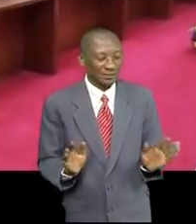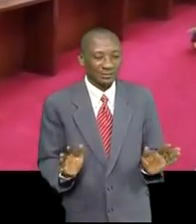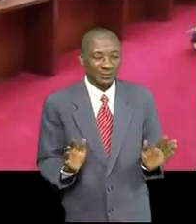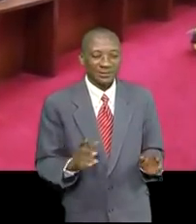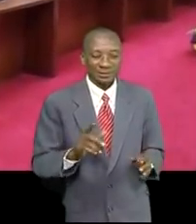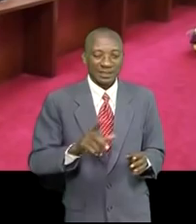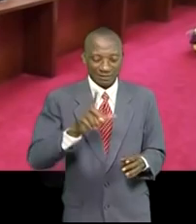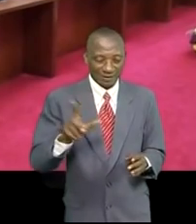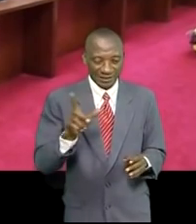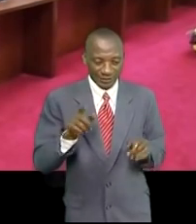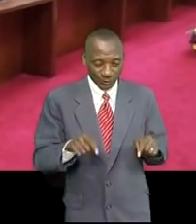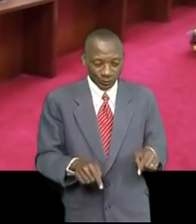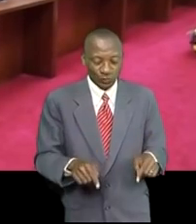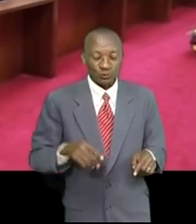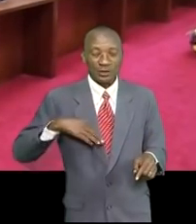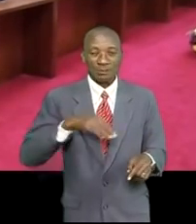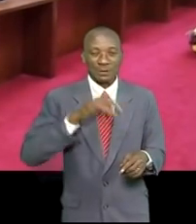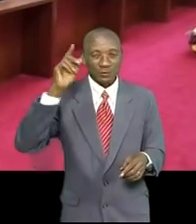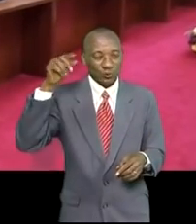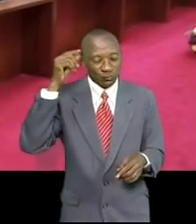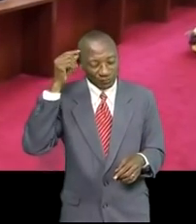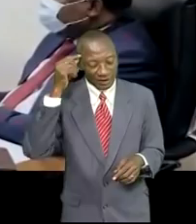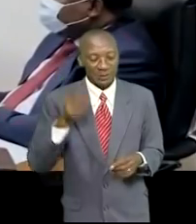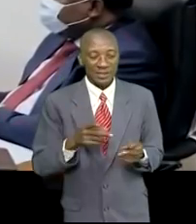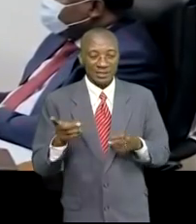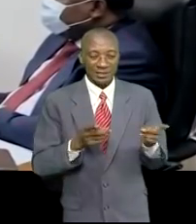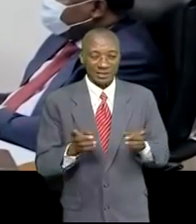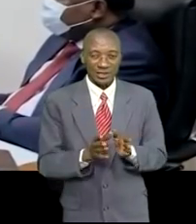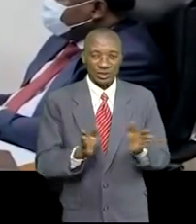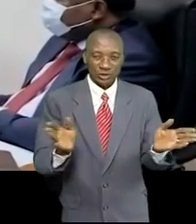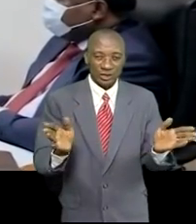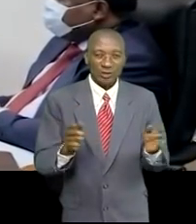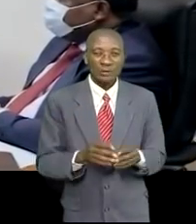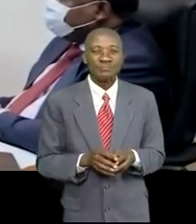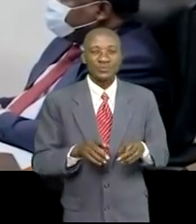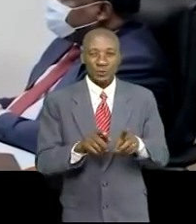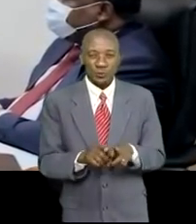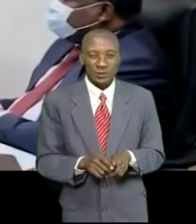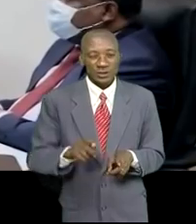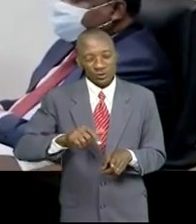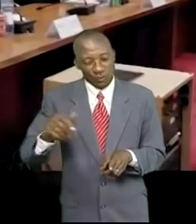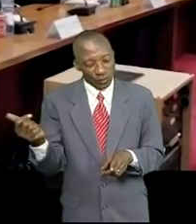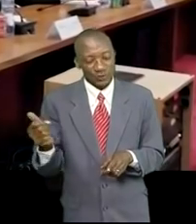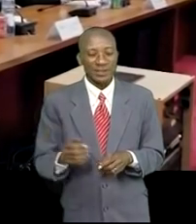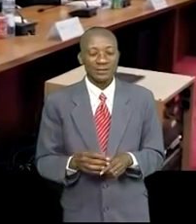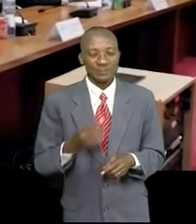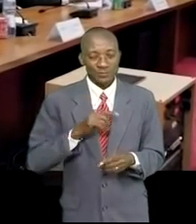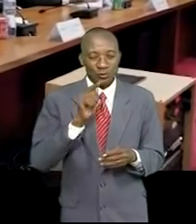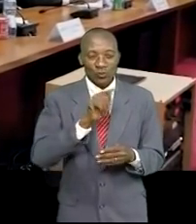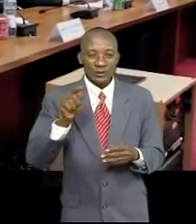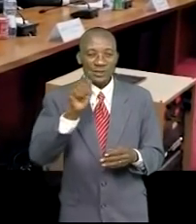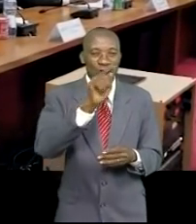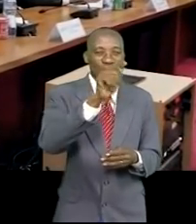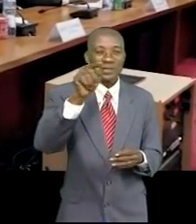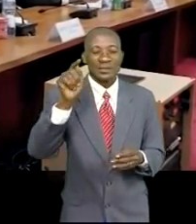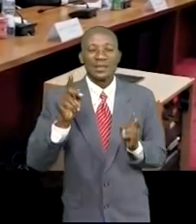5 juillet, quelques membres du gouvernement et les directeurs généraux de l'Office national d'identification de la population et de l'Institut national